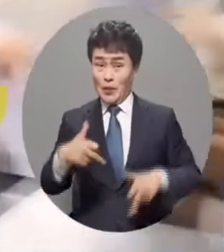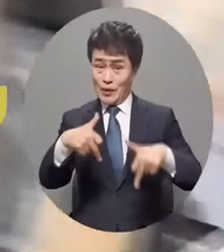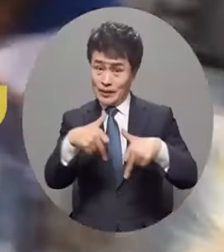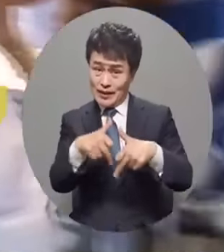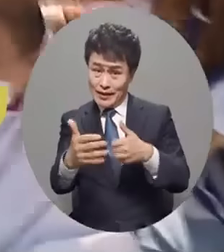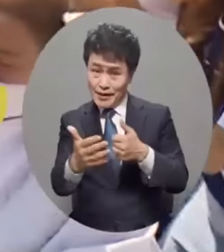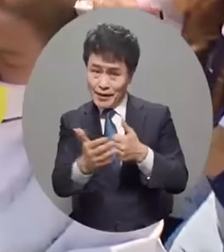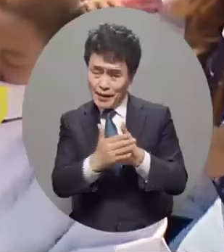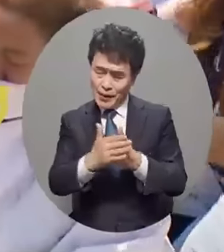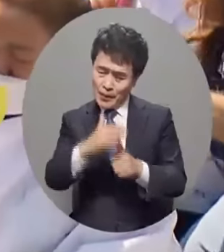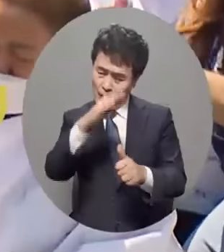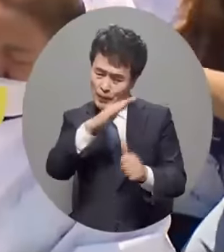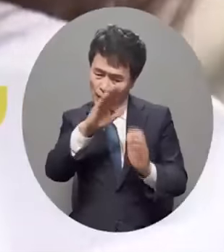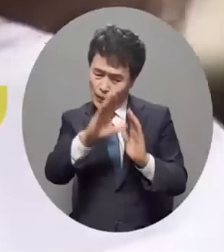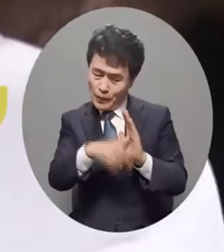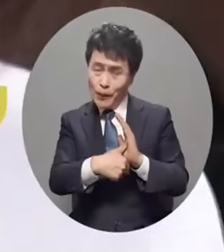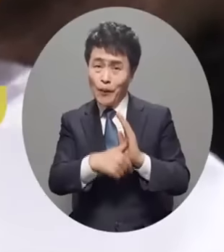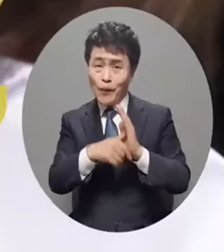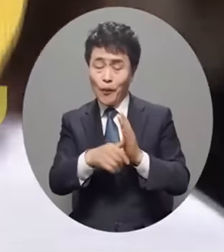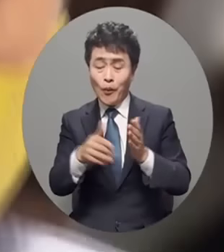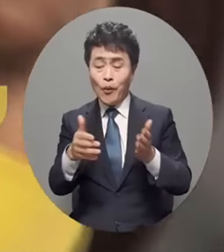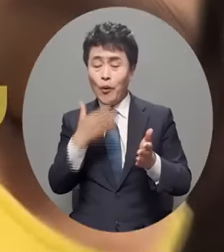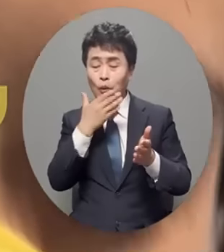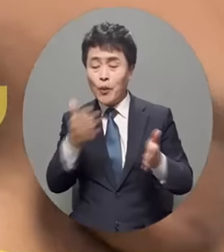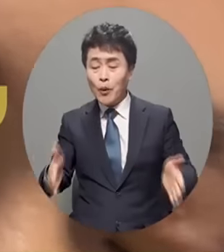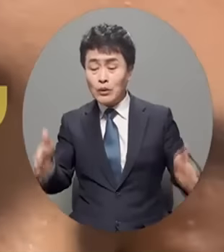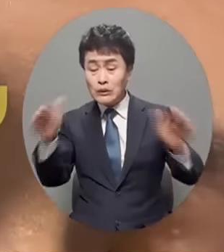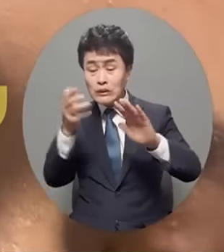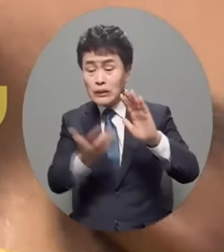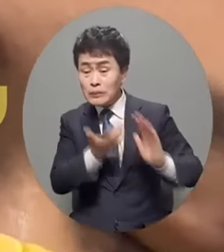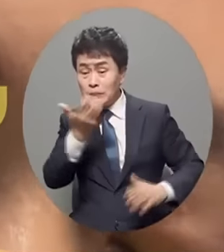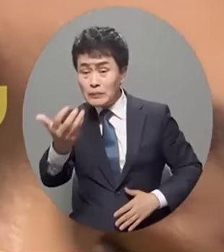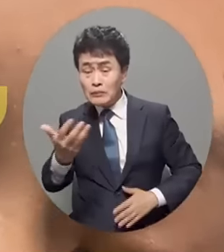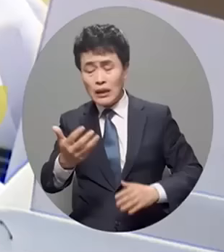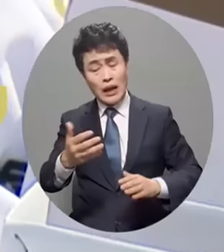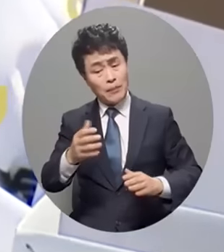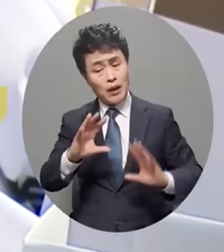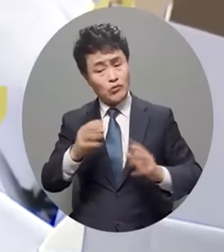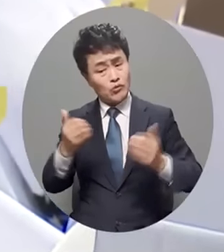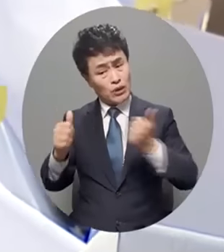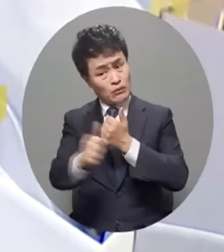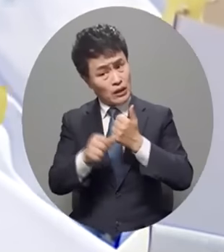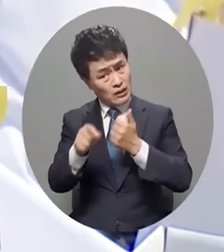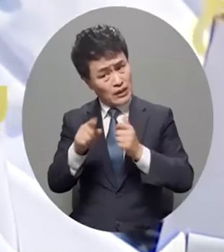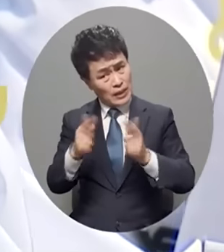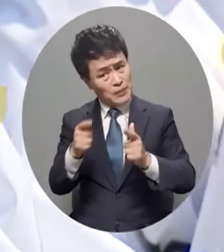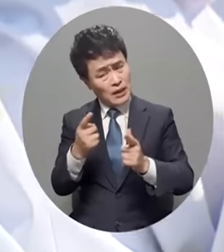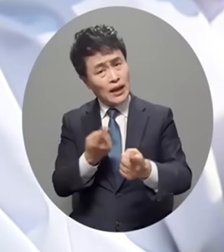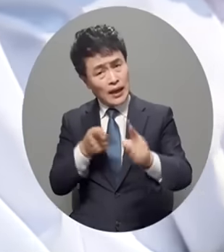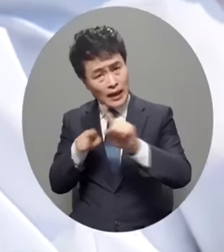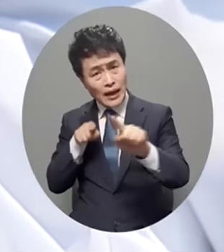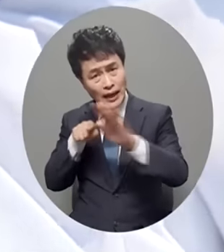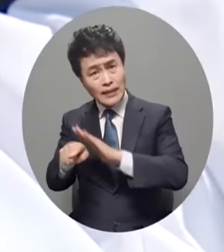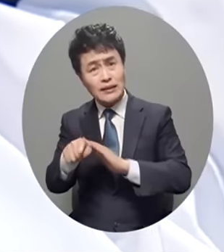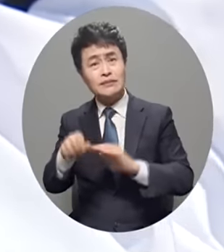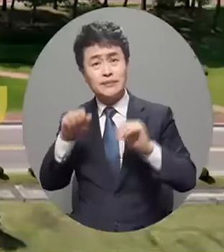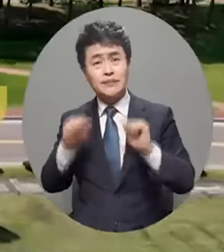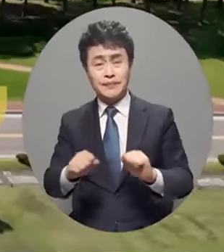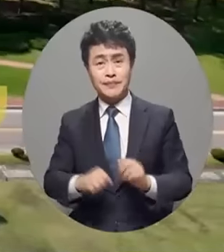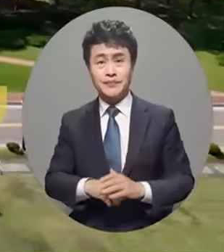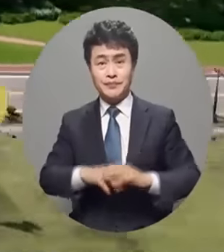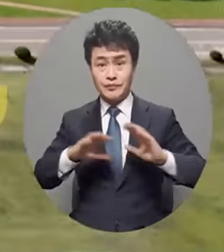인해서 어렸을 때 이제 시설에 보내줬었고 만약에 국회의원이 아니었다면 거기 가서 같이 깎고 있었을 거거든요.